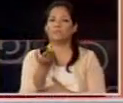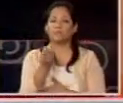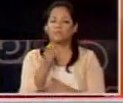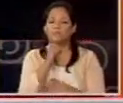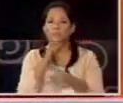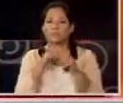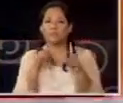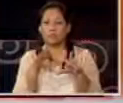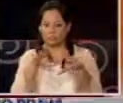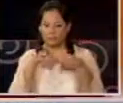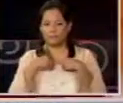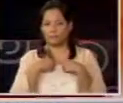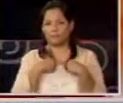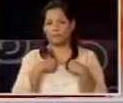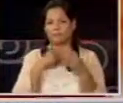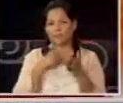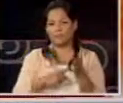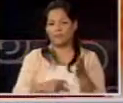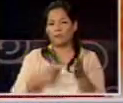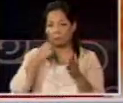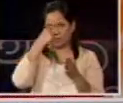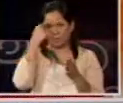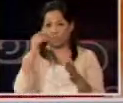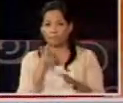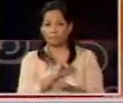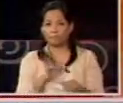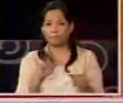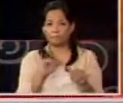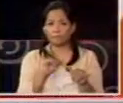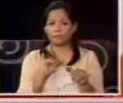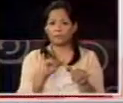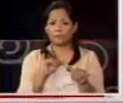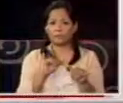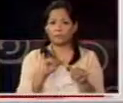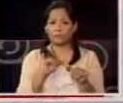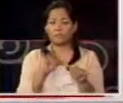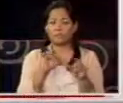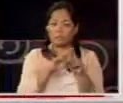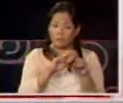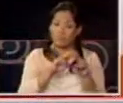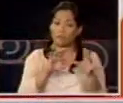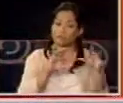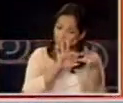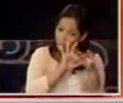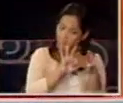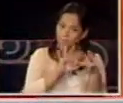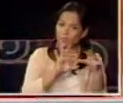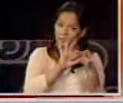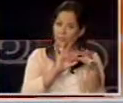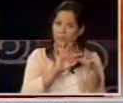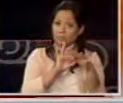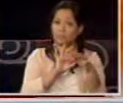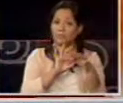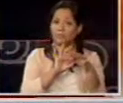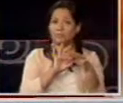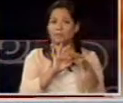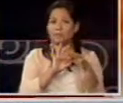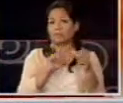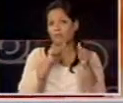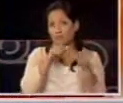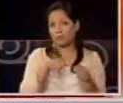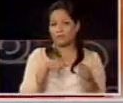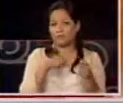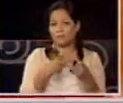presyo na yun because related naman doon sa yung doon sa nakumukuha nga, ibig sabihin kung kanino ina-award dapat yung value na